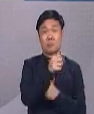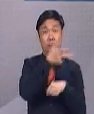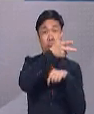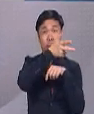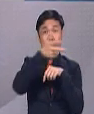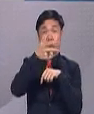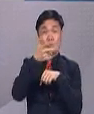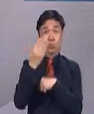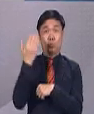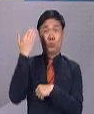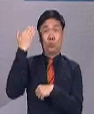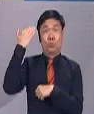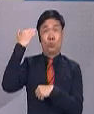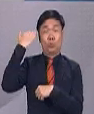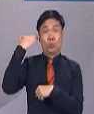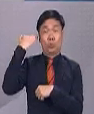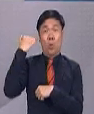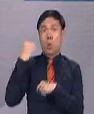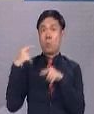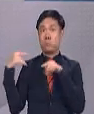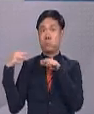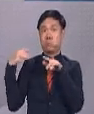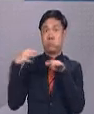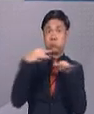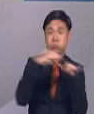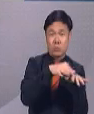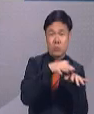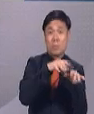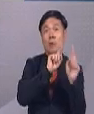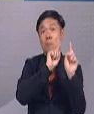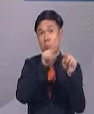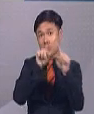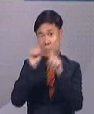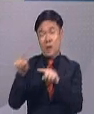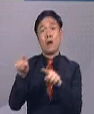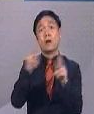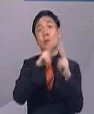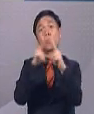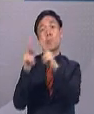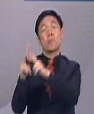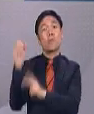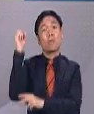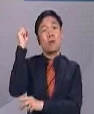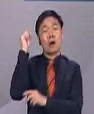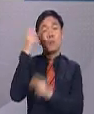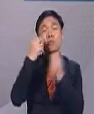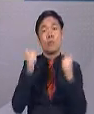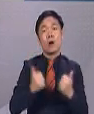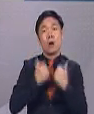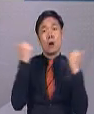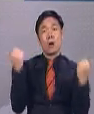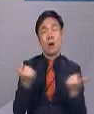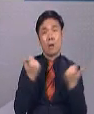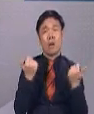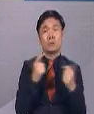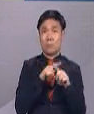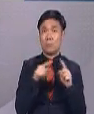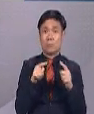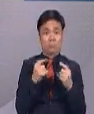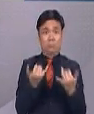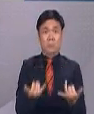tahun sebelum-sebelumnya menjadi tempat tumpuan untuk pulang berhari raya. Namun tahun ini, tinjauan saya lihat begitu